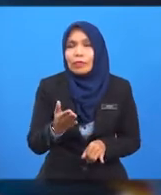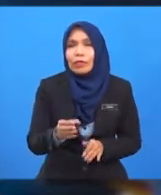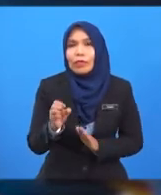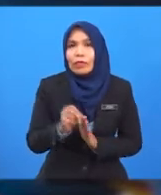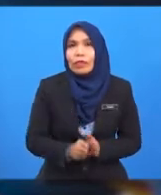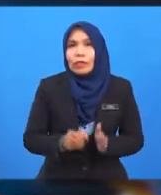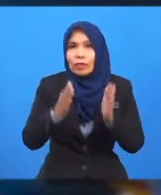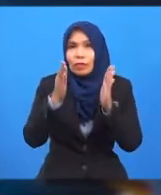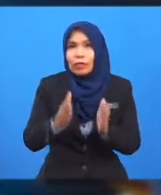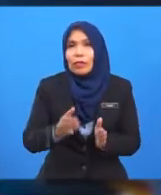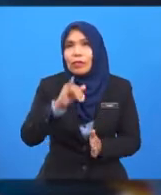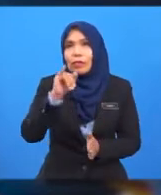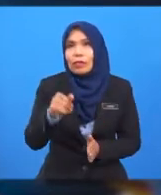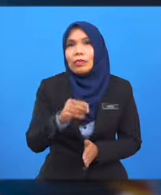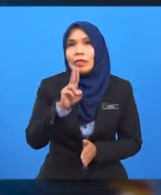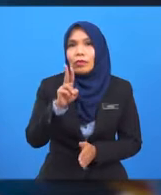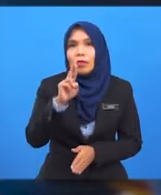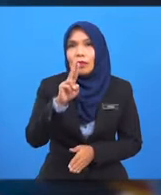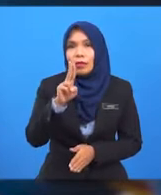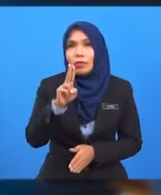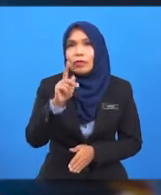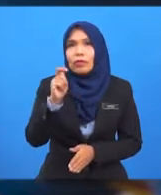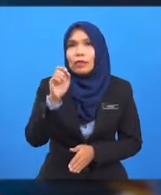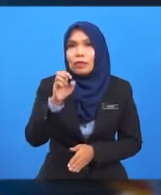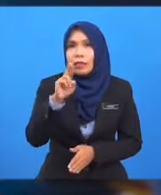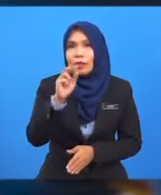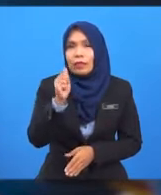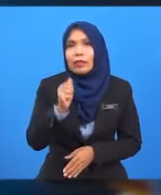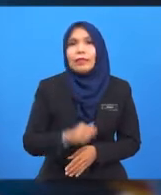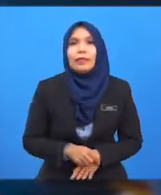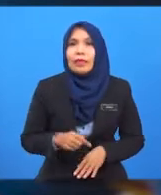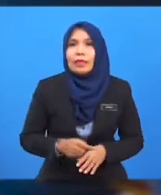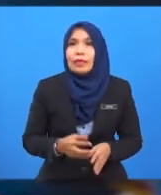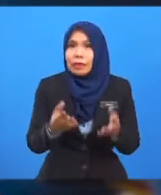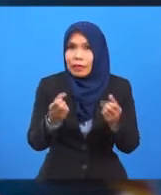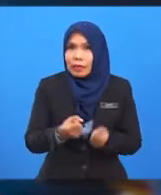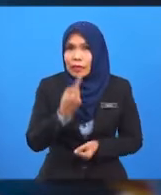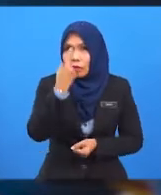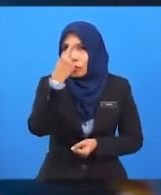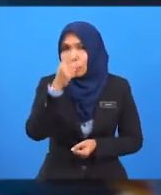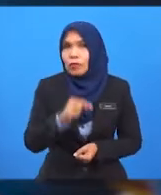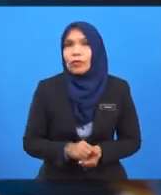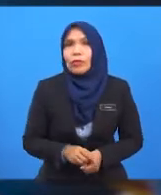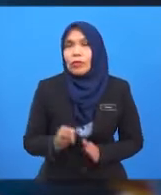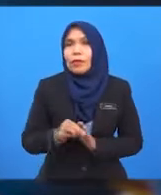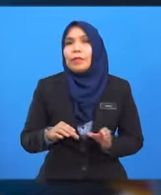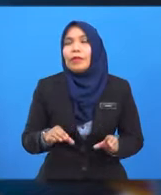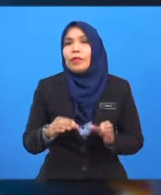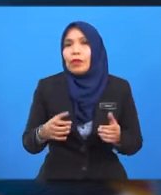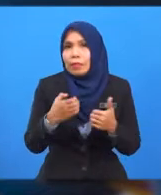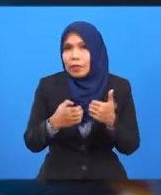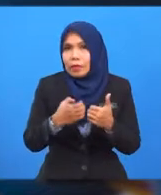jurutera. Kamu diminta untuk mencipta mesin yang boleh